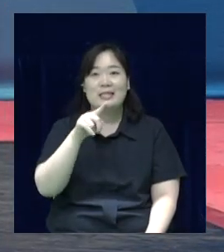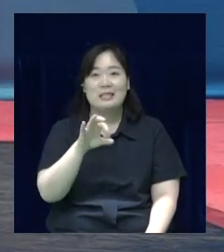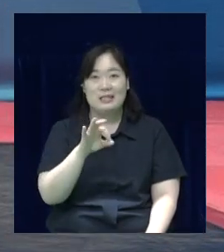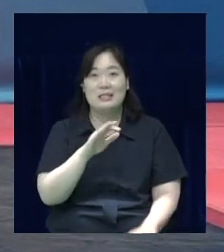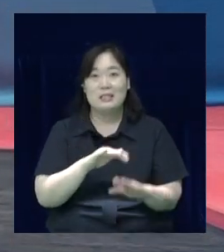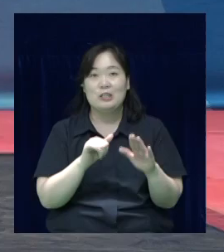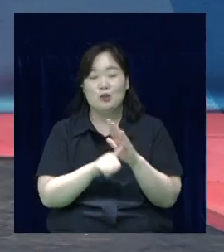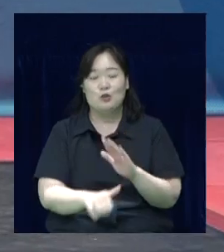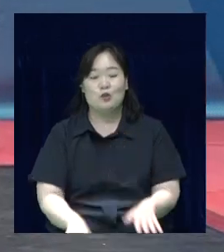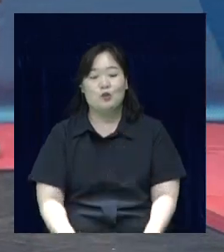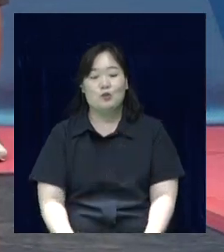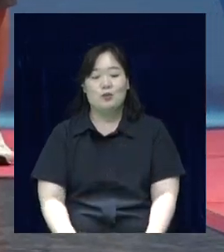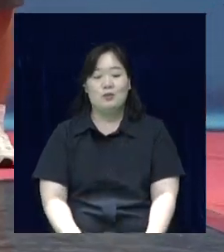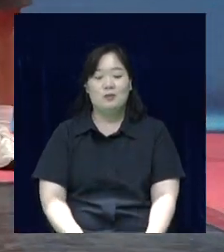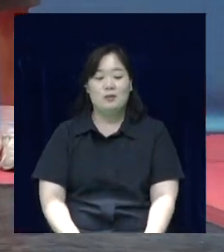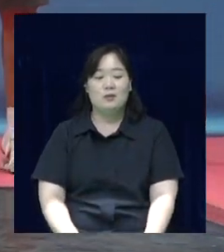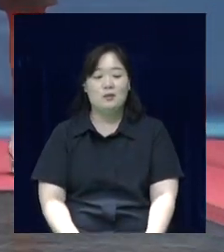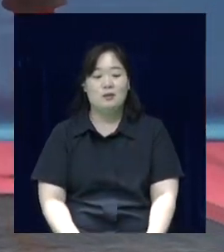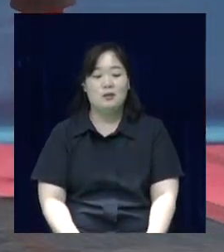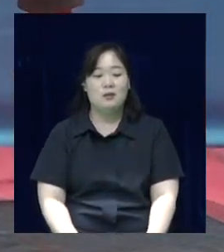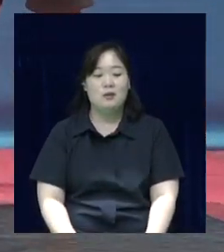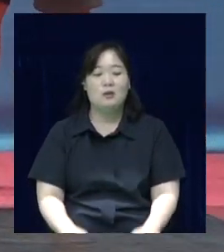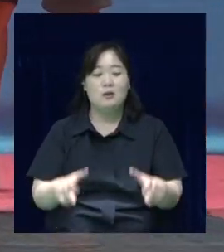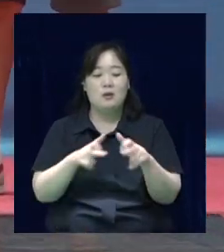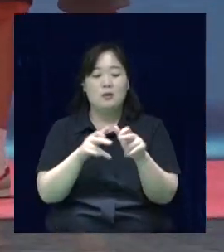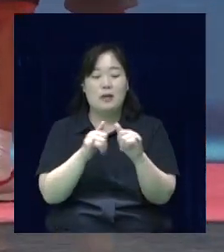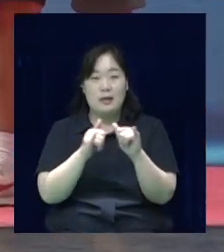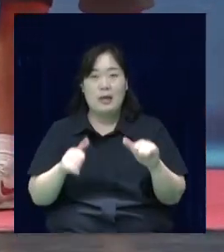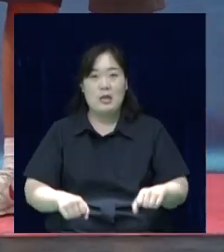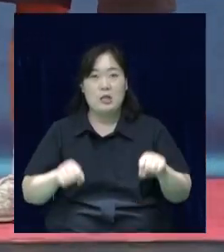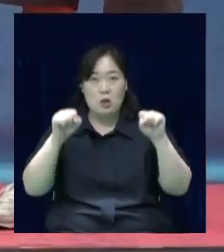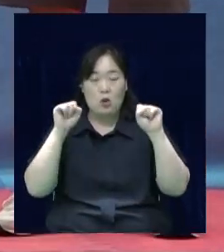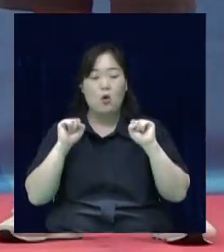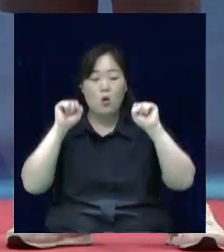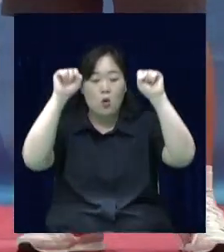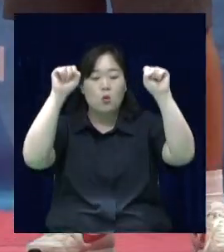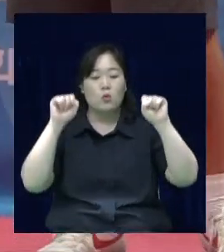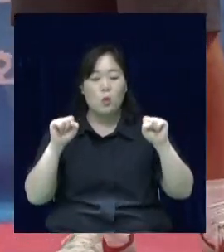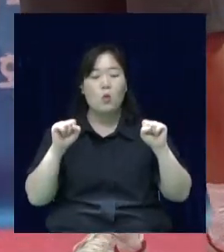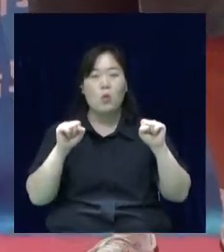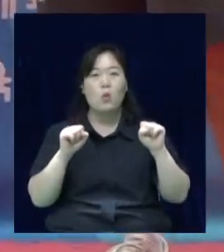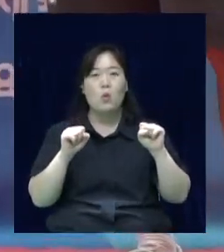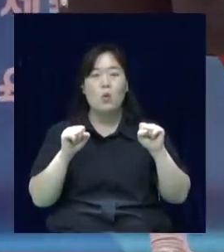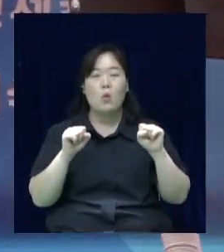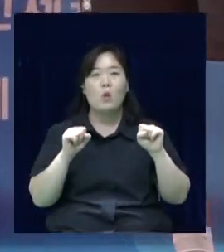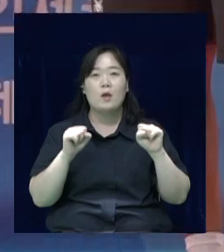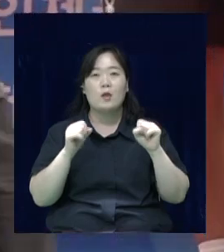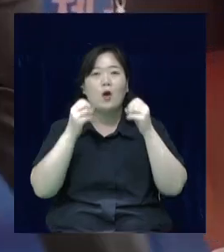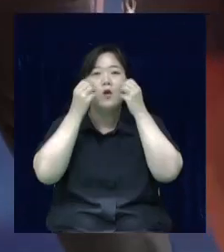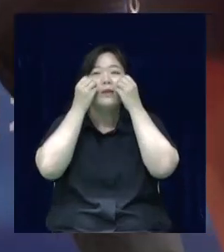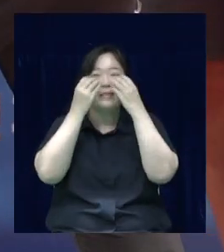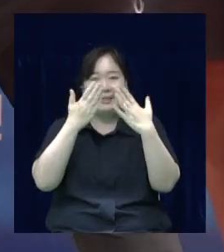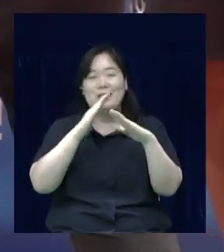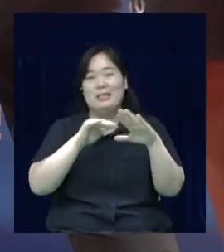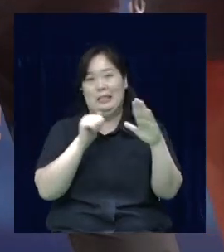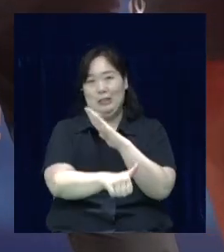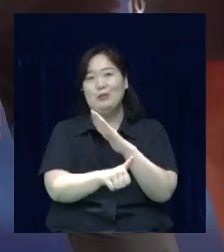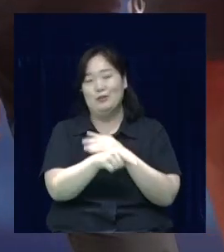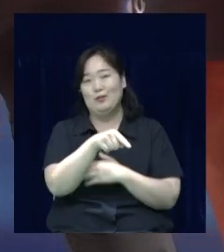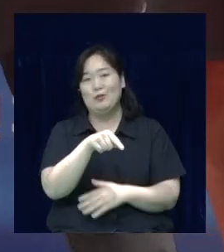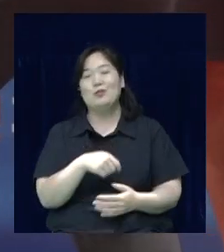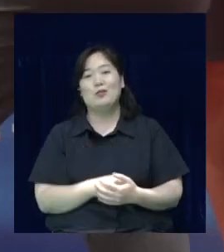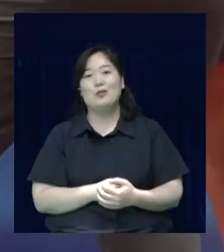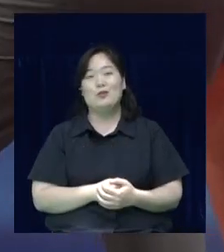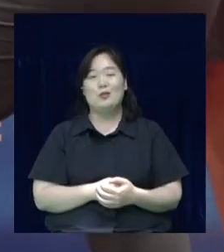예. 16살입니다. 좀 장애인 역도에서 보기 드문 아주 신의 선수입니다. 저도 굉장히 좀 반가운 것 예, 같아요. 이런 선수들 보니까.